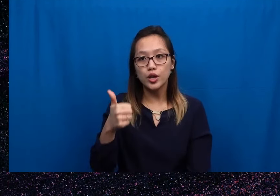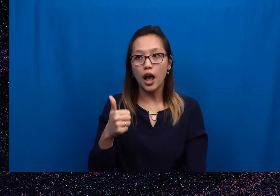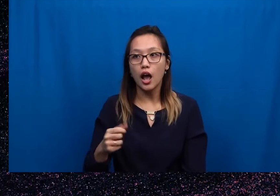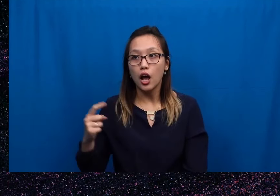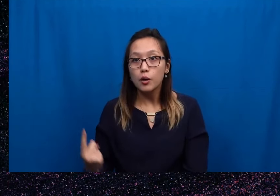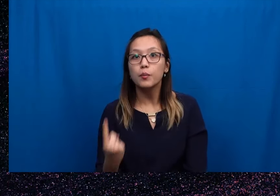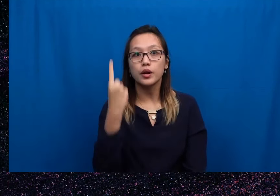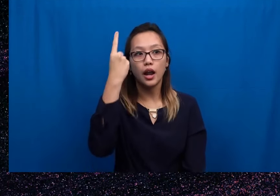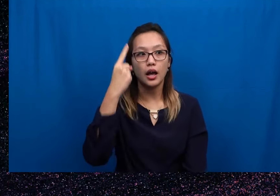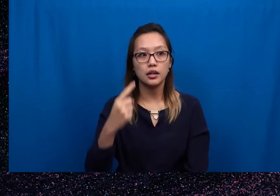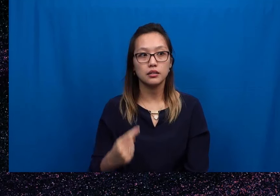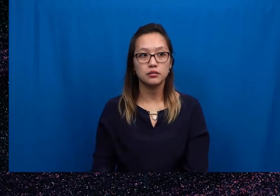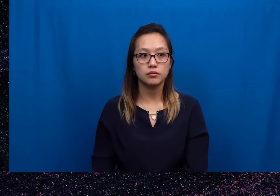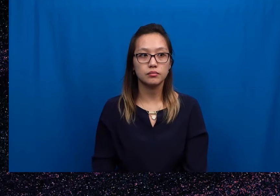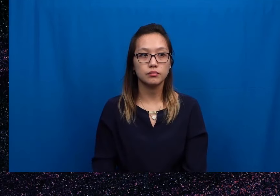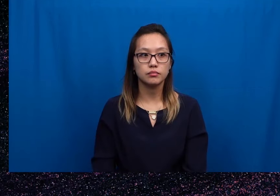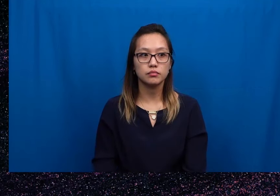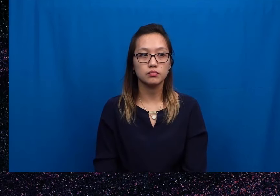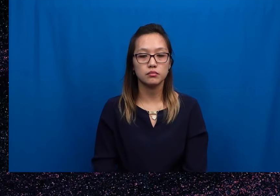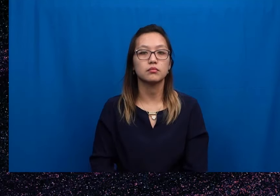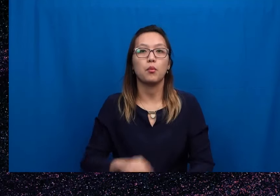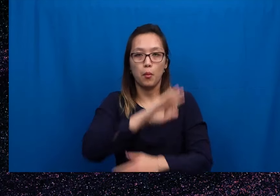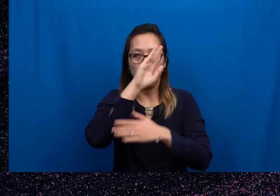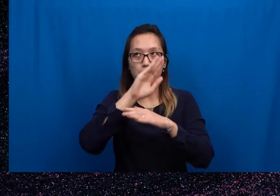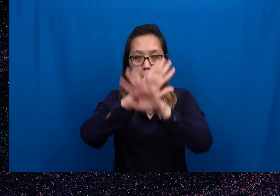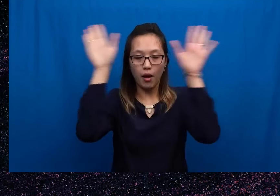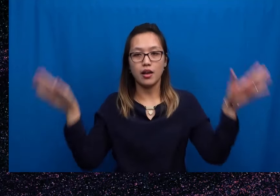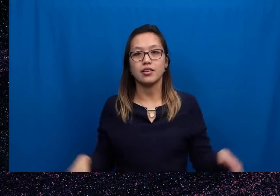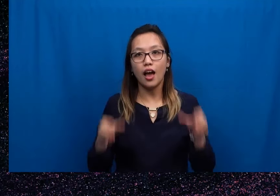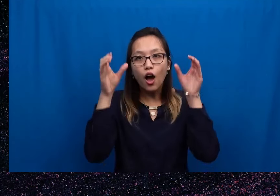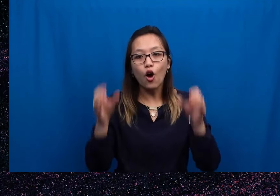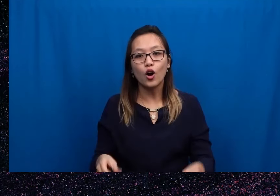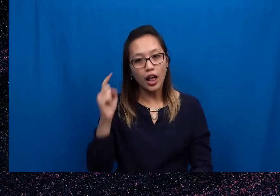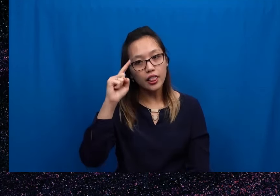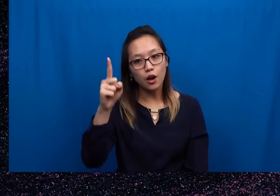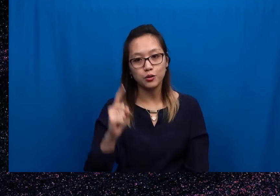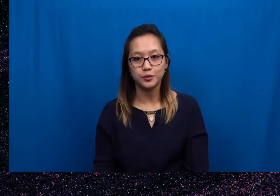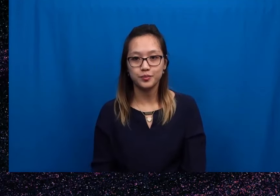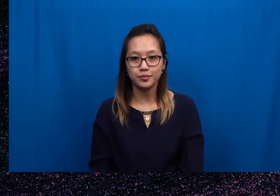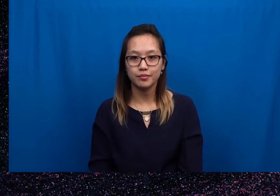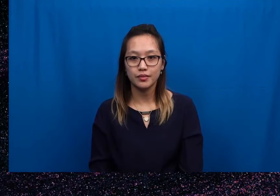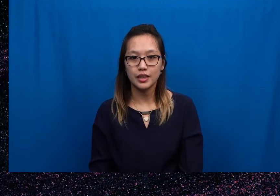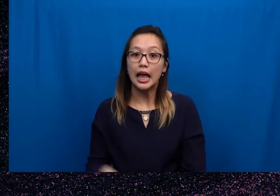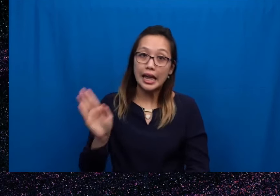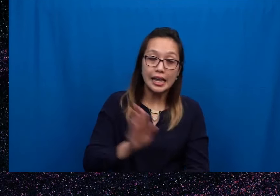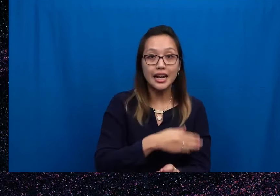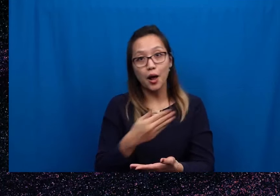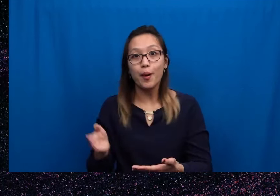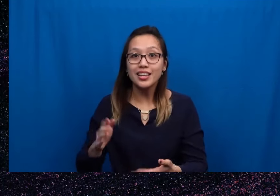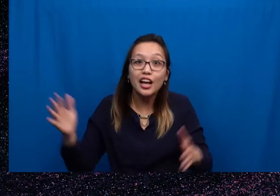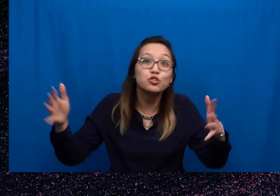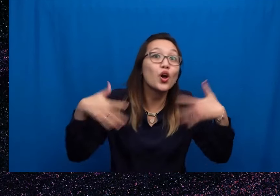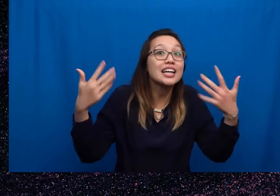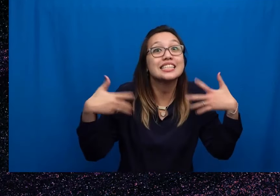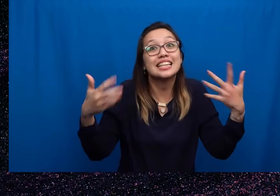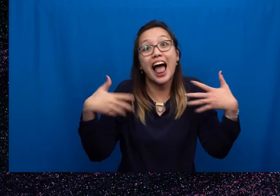lagu itu bukan hanya berada pada melodinya yang riang dan simpel, mudah untuk